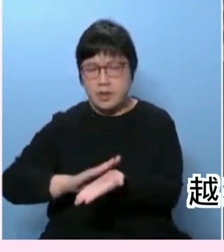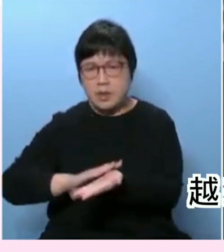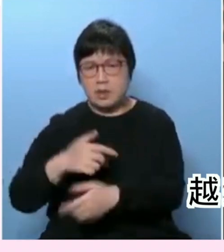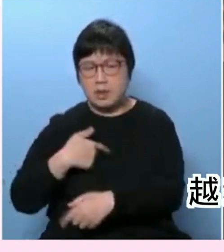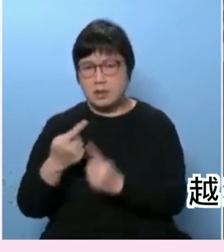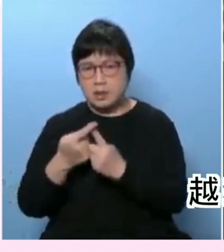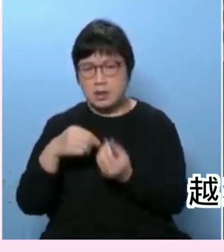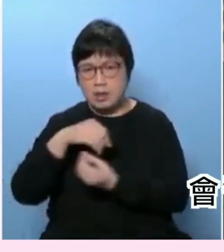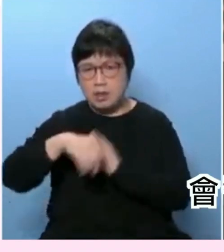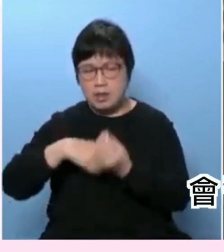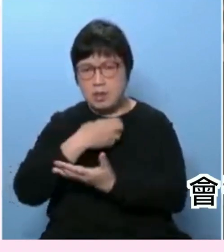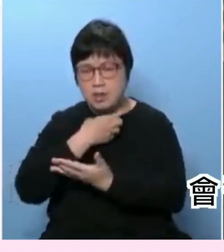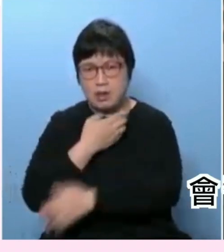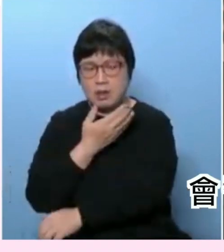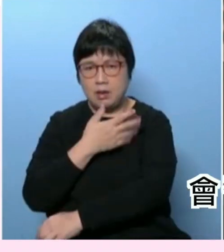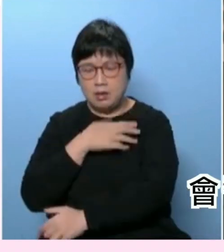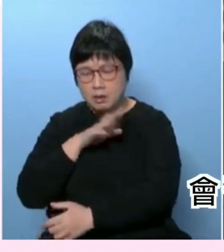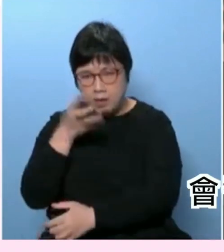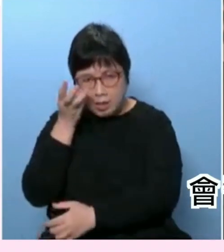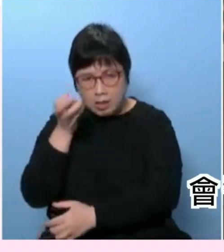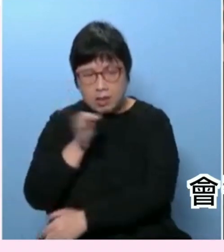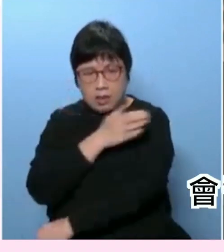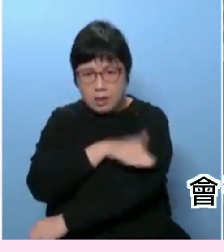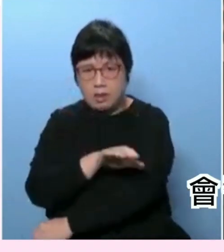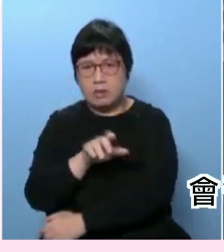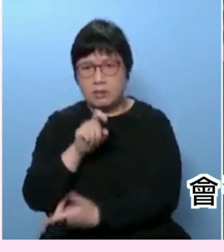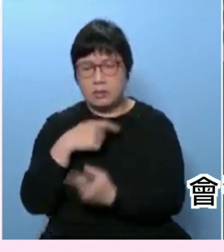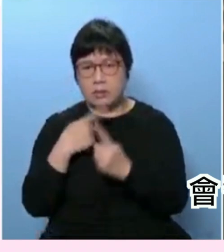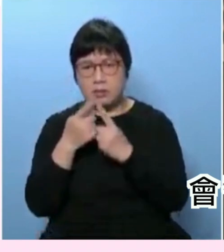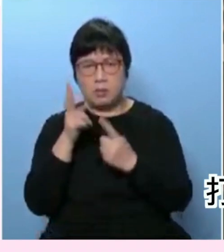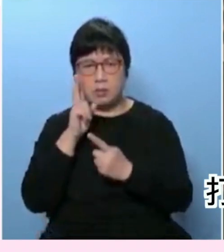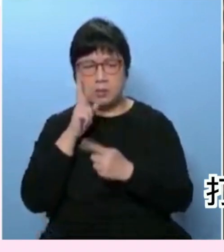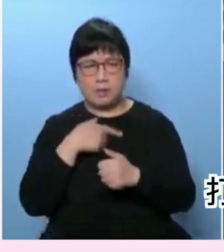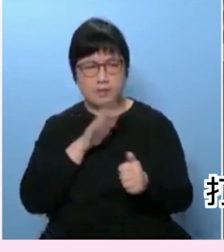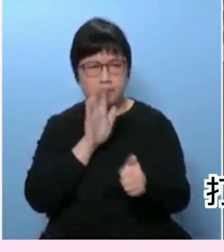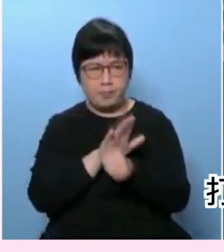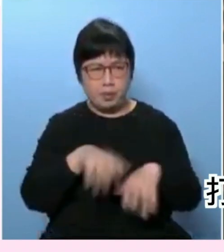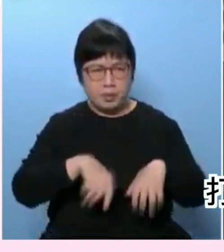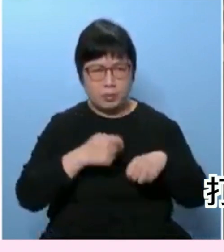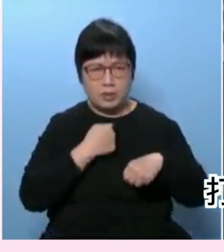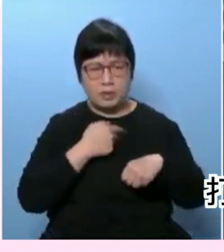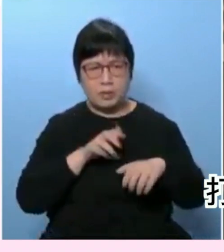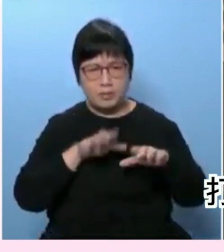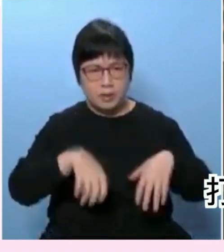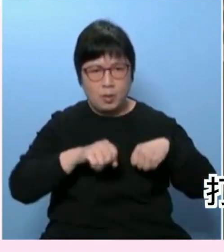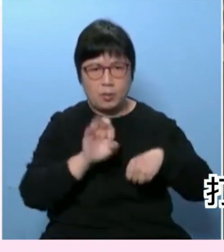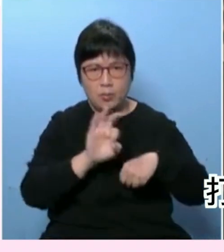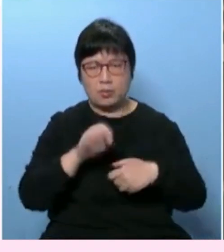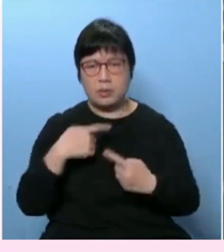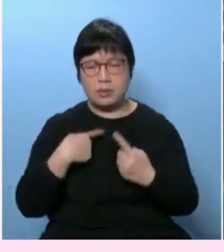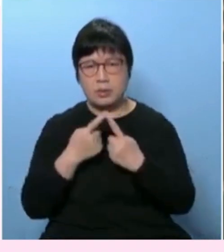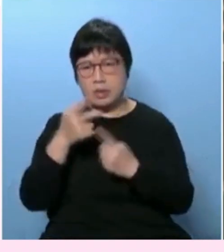民陷入財困嘅做法，會唔會俾市民有應救不救嘅觀感咧？打擊市民對政府管治嘅信